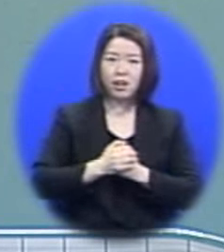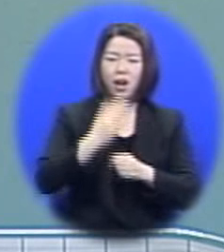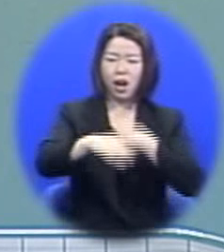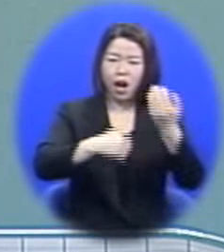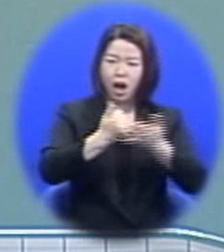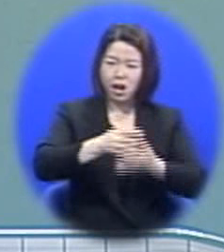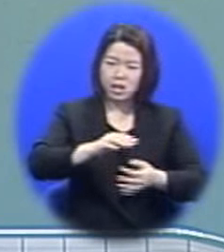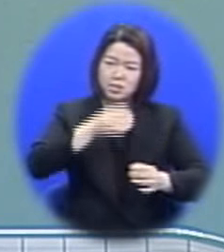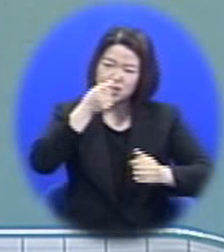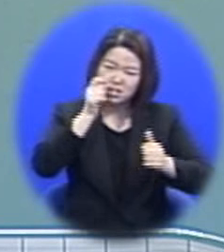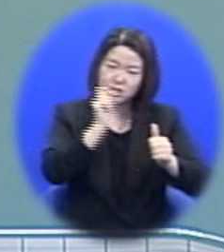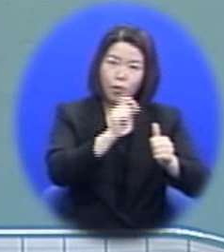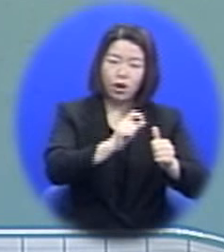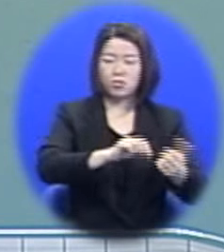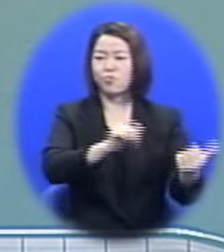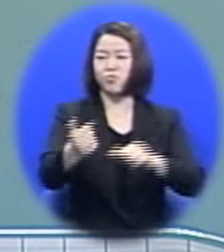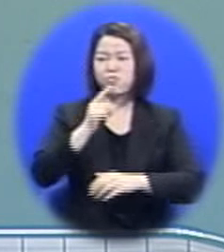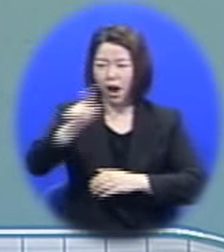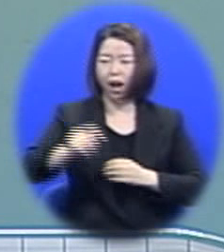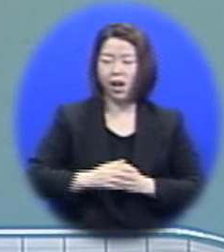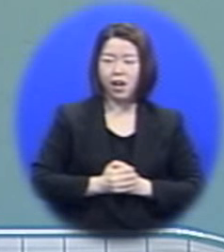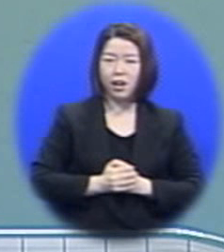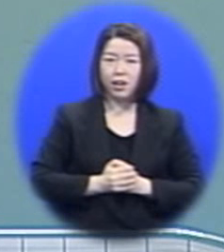하나님을 욕하고 죽으라.